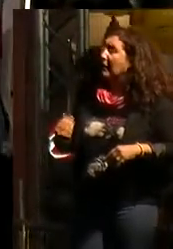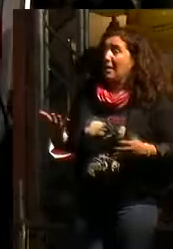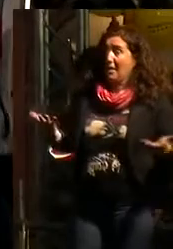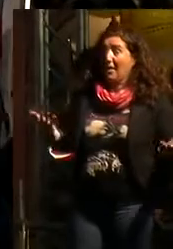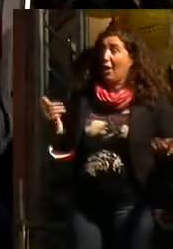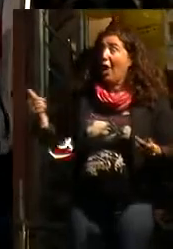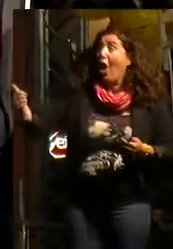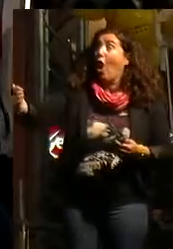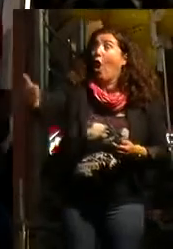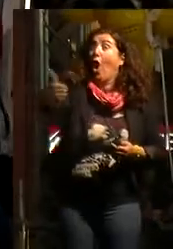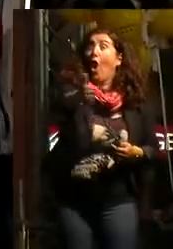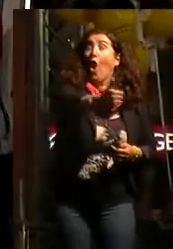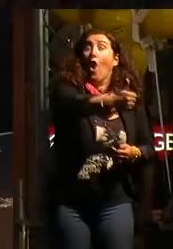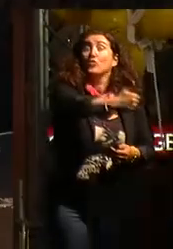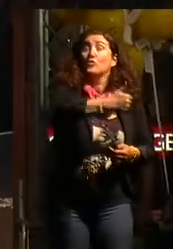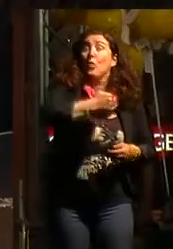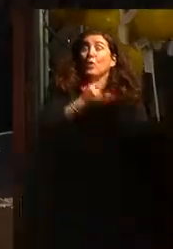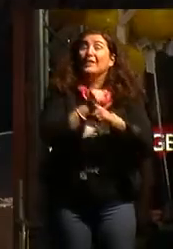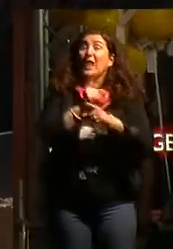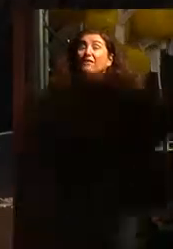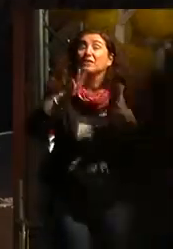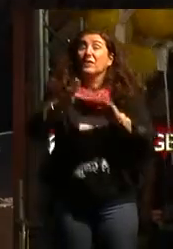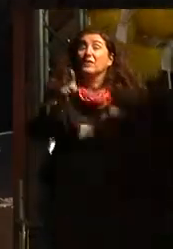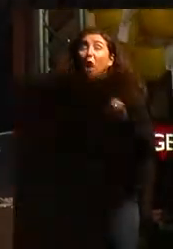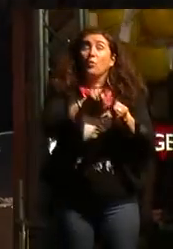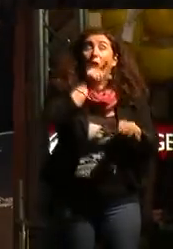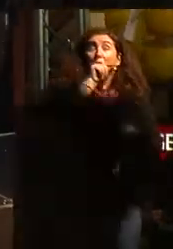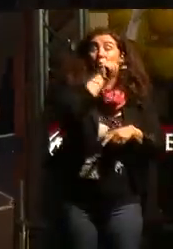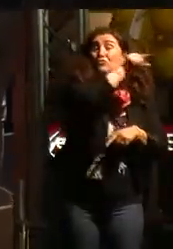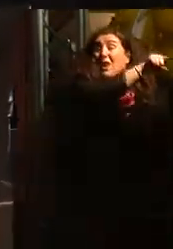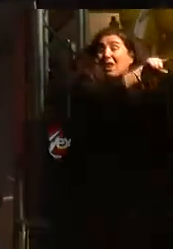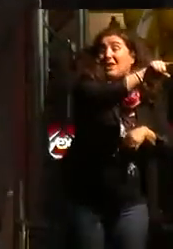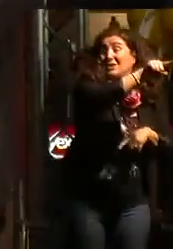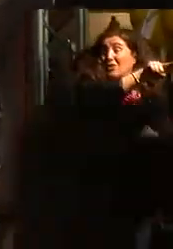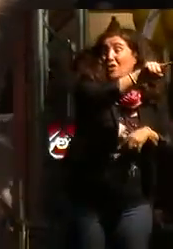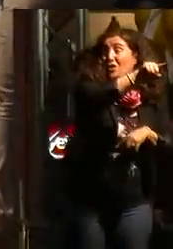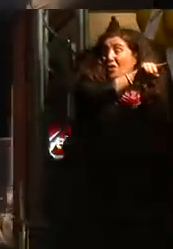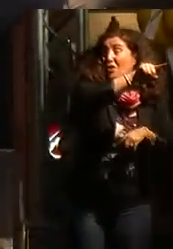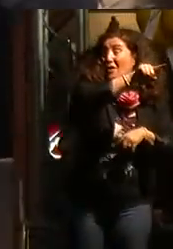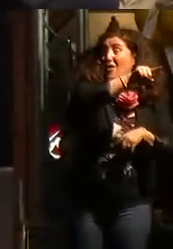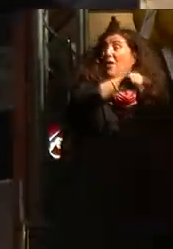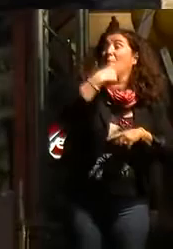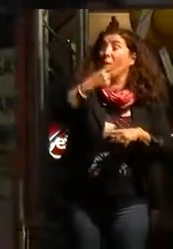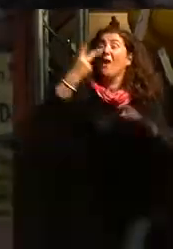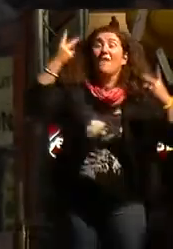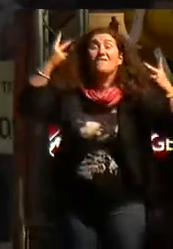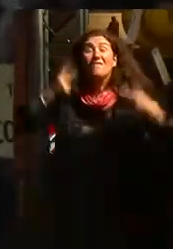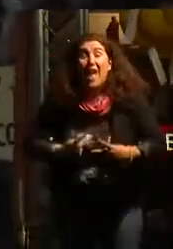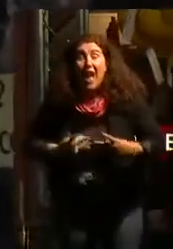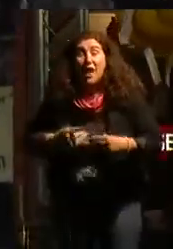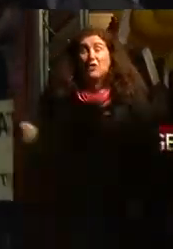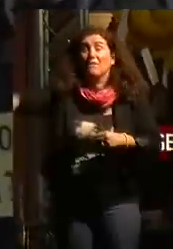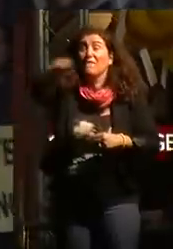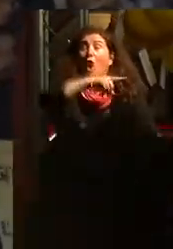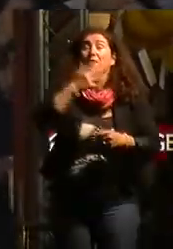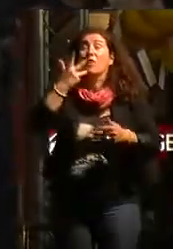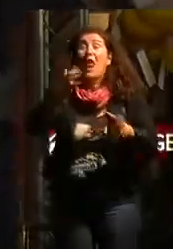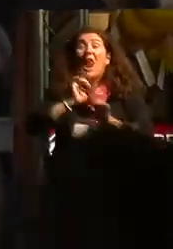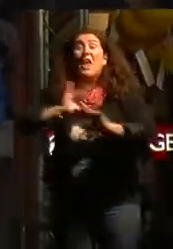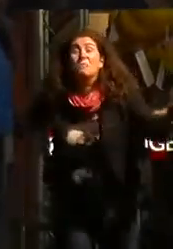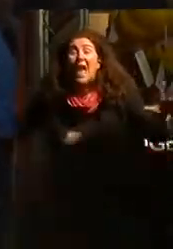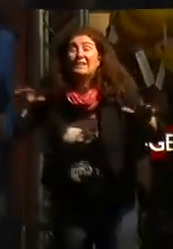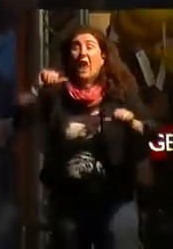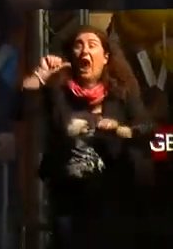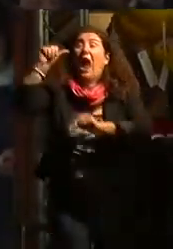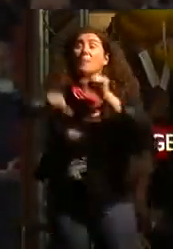che ognuno di noi possa essere un colibrì. E voi, davvero, voi la libertà e il cambiamento, se lo faremo